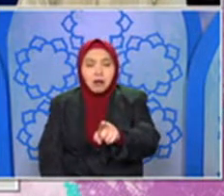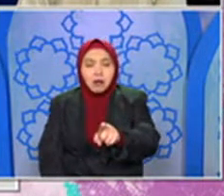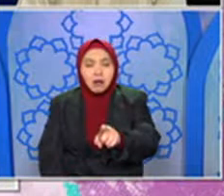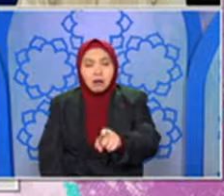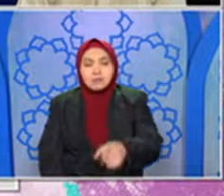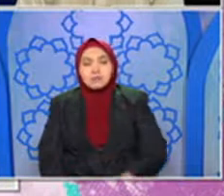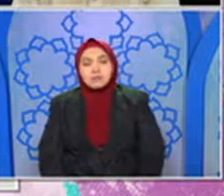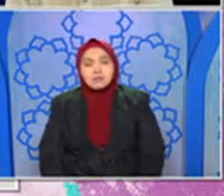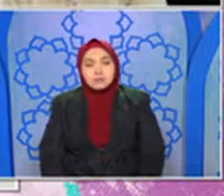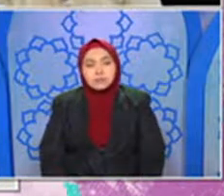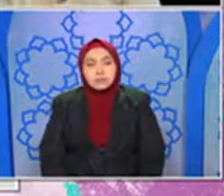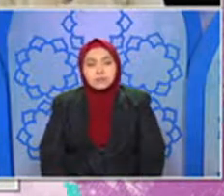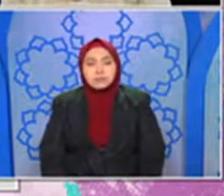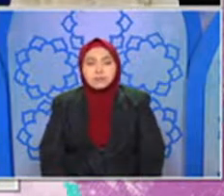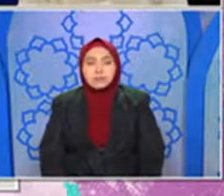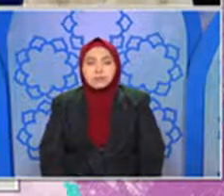مُبِينٍ